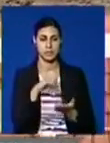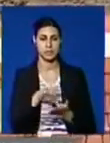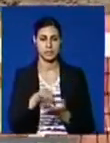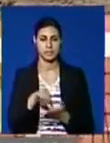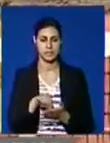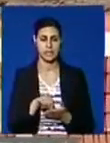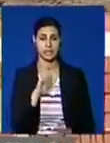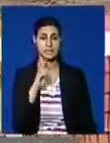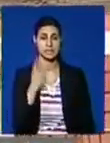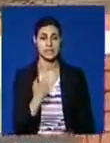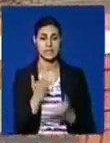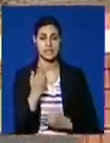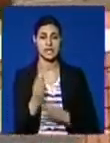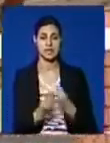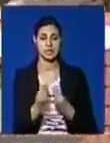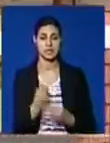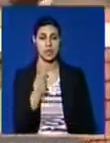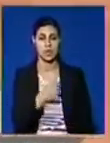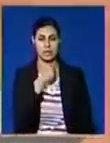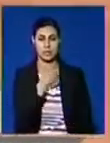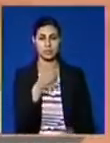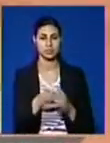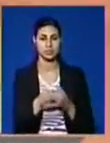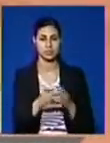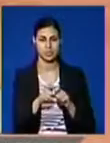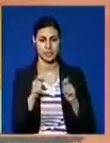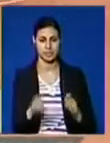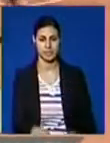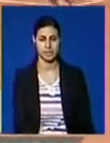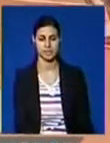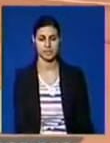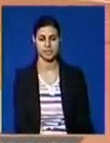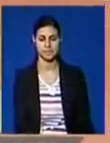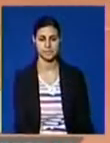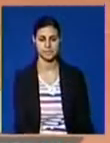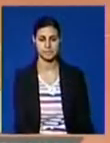მონაწილეობს. Წლევანდელი გათამაშება ორ ასაკობრივ ჯგუფში იმართება.